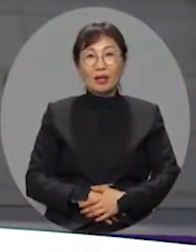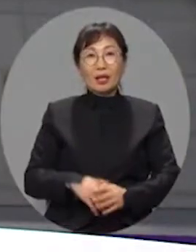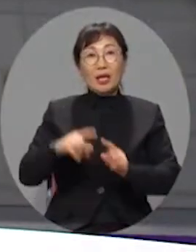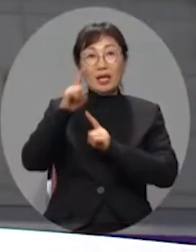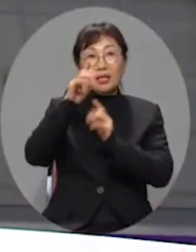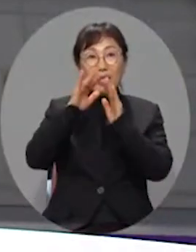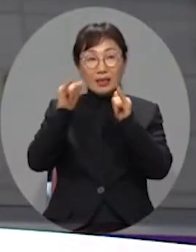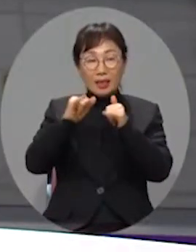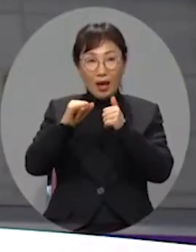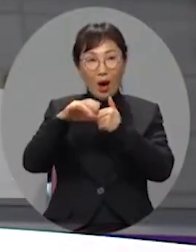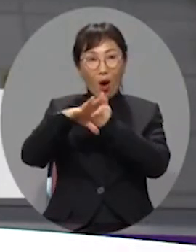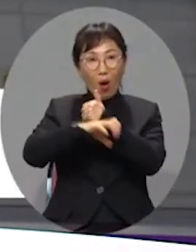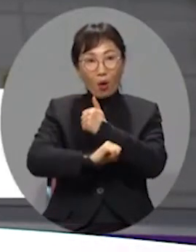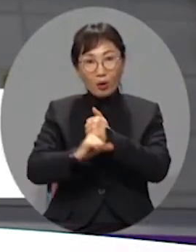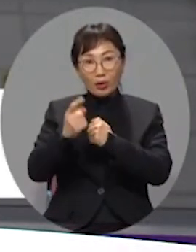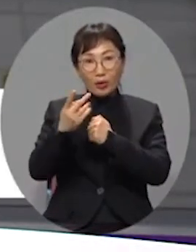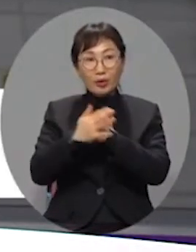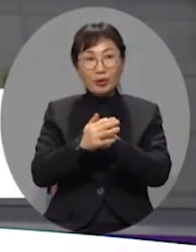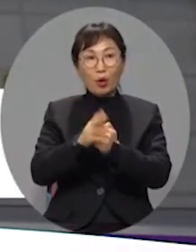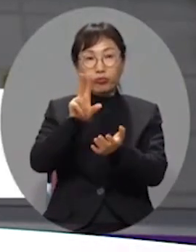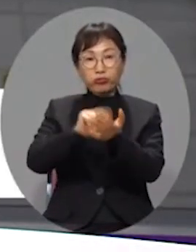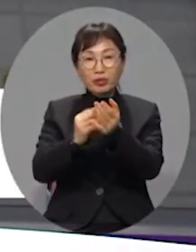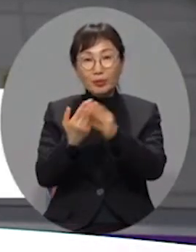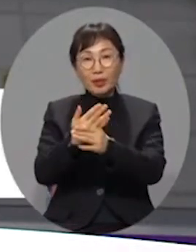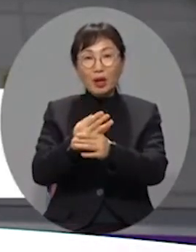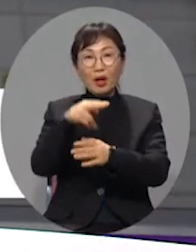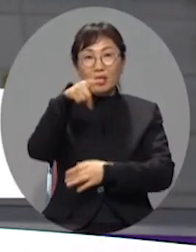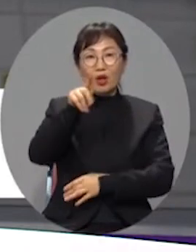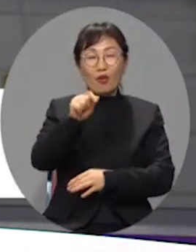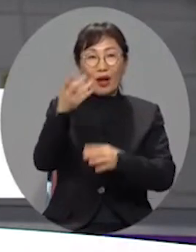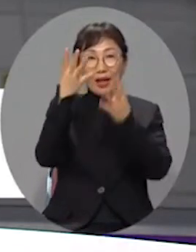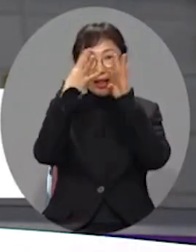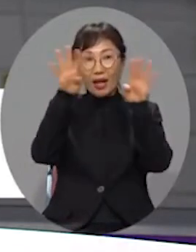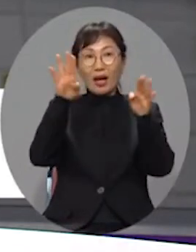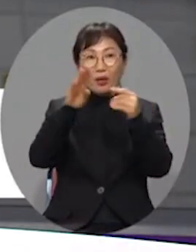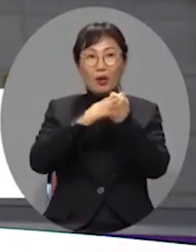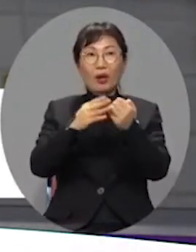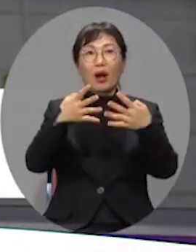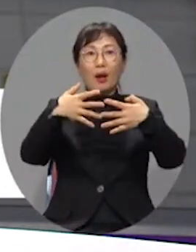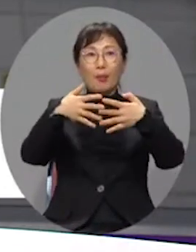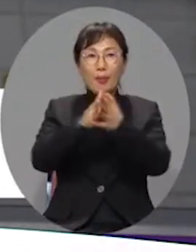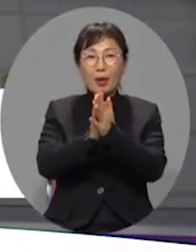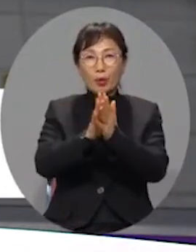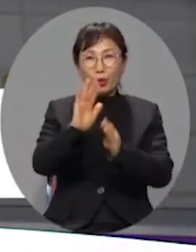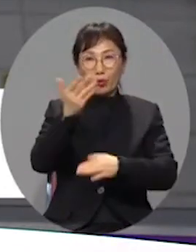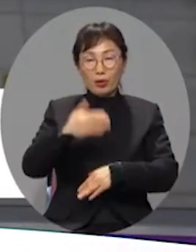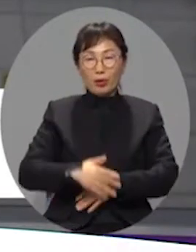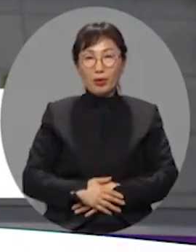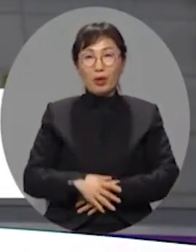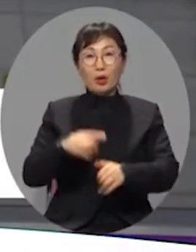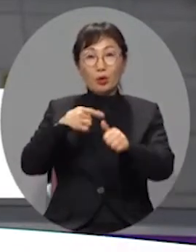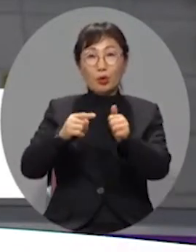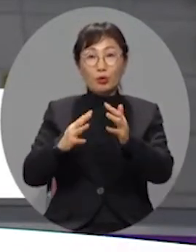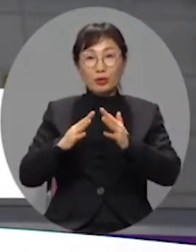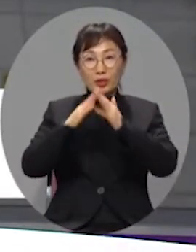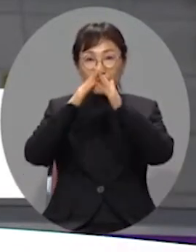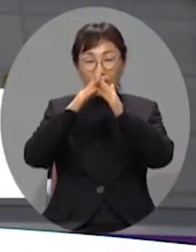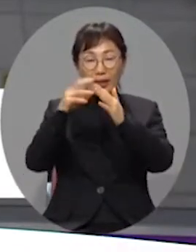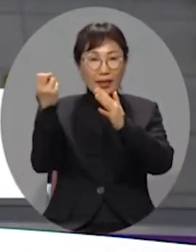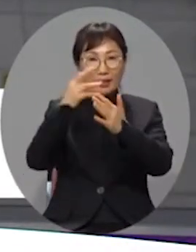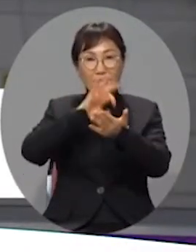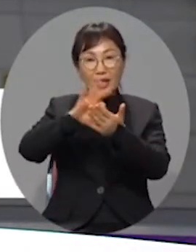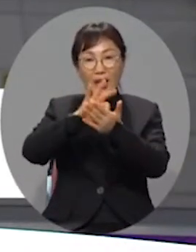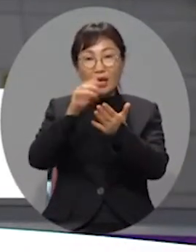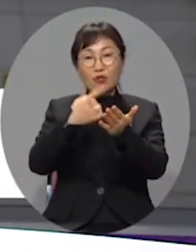이사장 공금 횡령 등으로 내홍을 겪었던 서해대학교가 결국 폐교됐습니다. 교육시설로 재활용하기